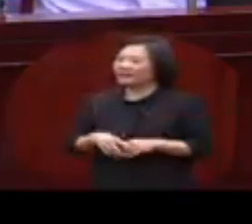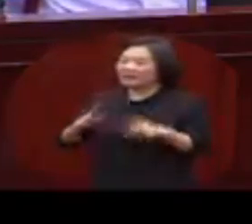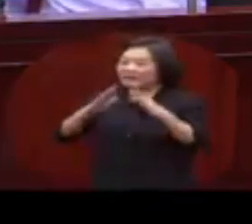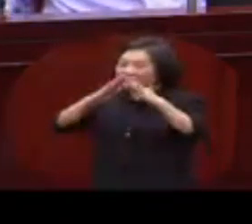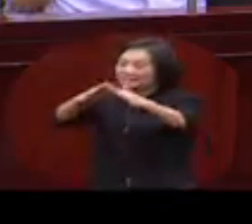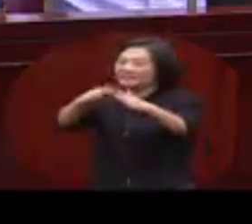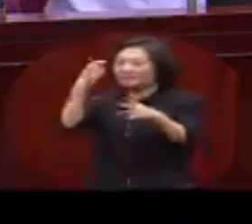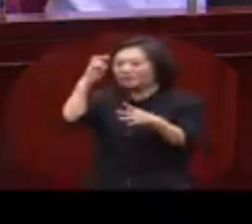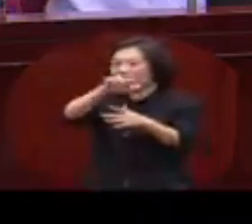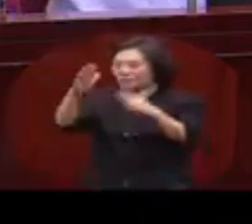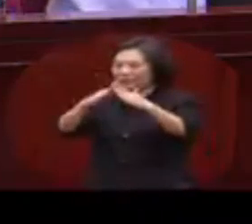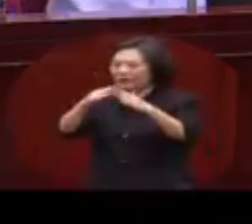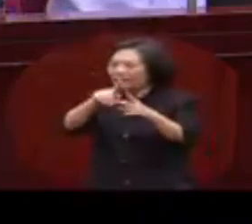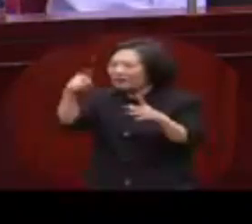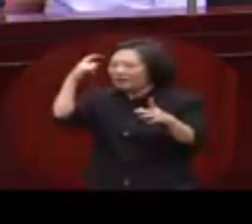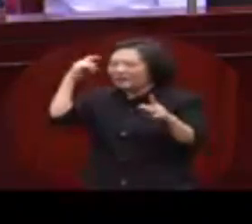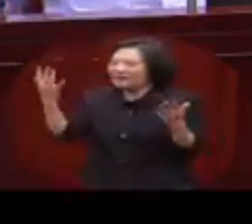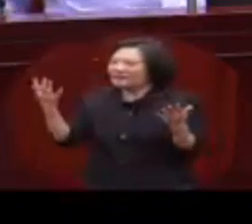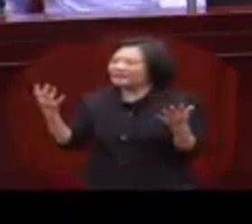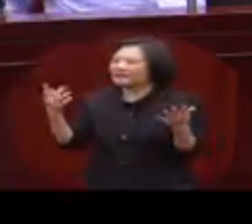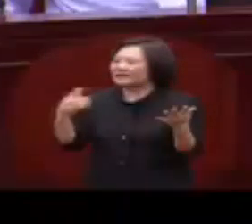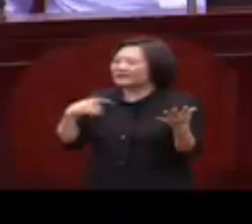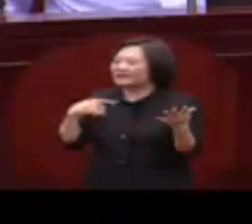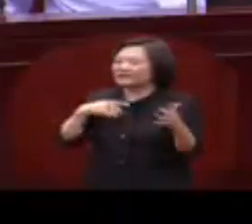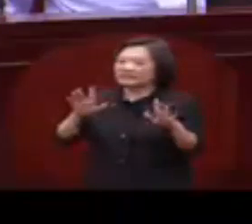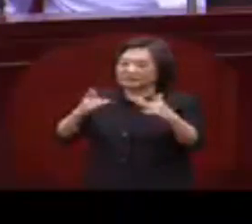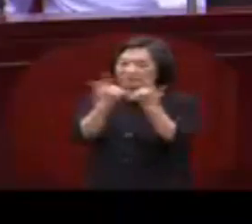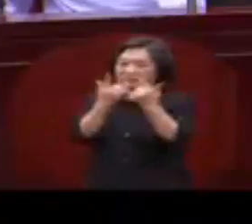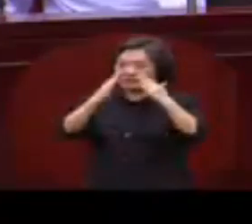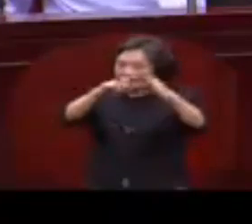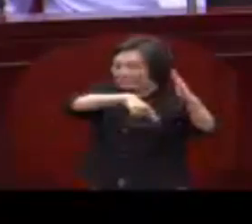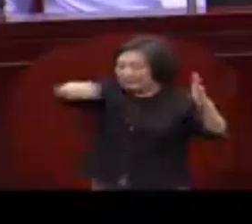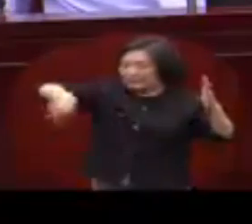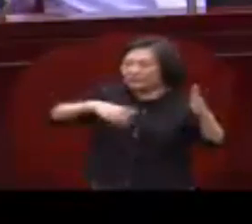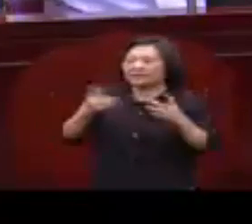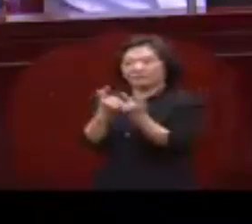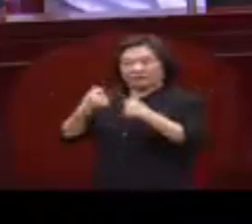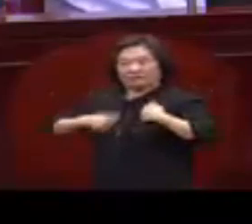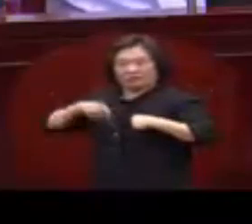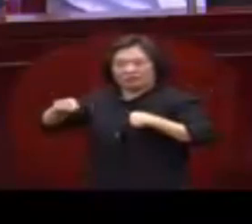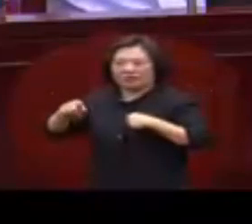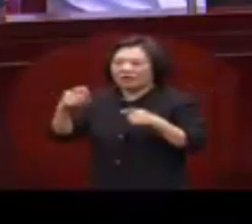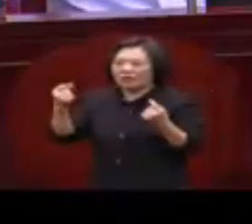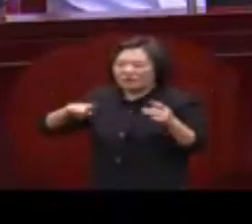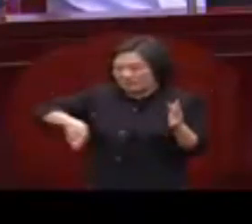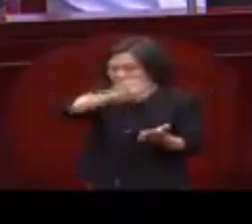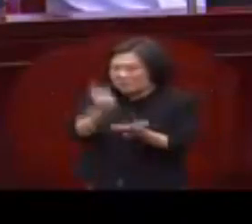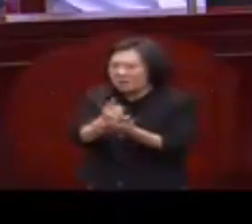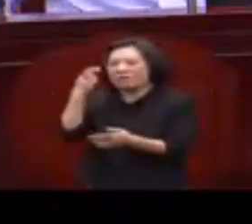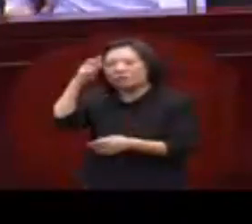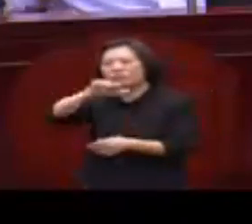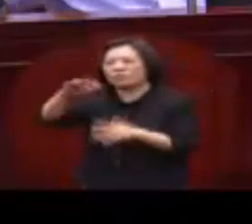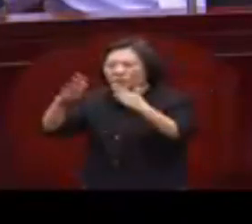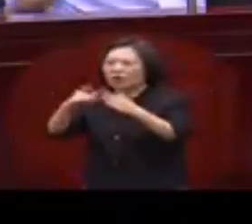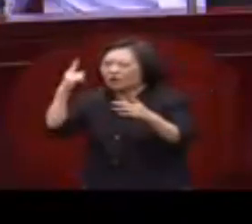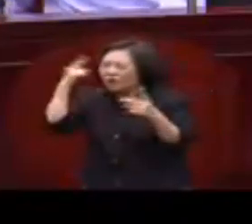这就是概念。我们要建构一个没有围墙的城市博物馆，北投是一组，而且北投那个地方哦的公民力量、公民团体